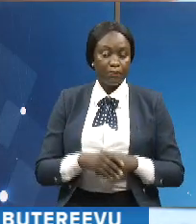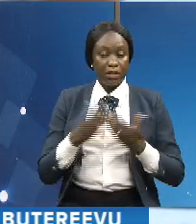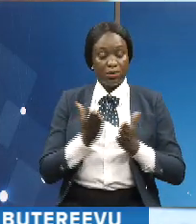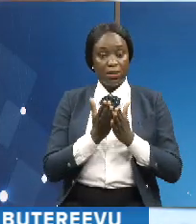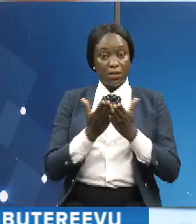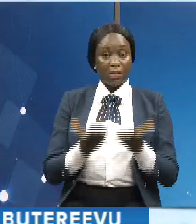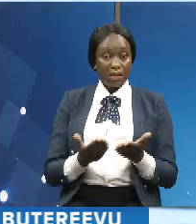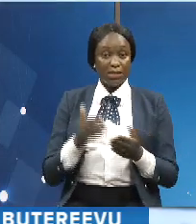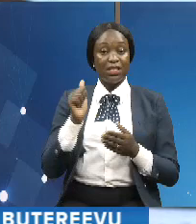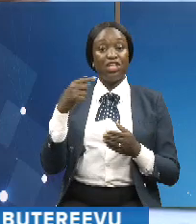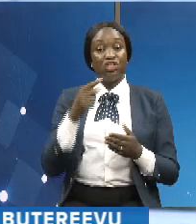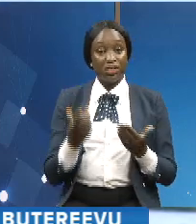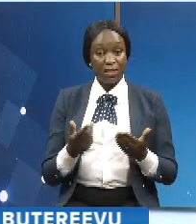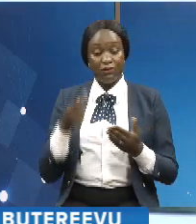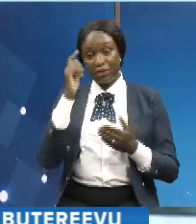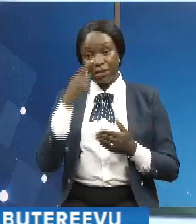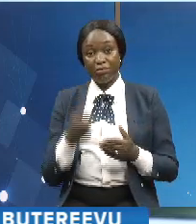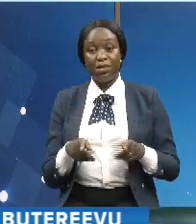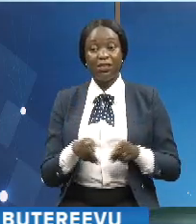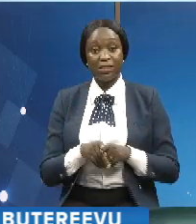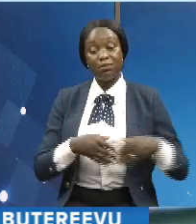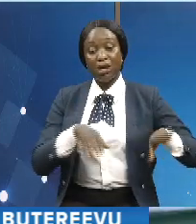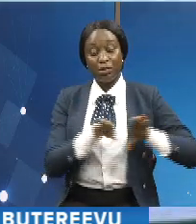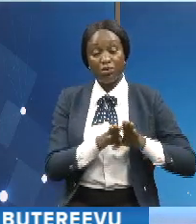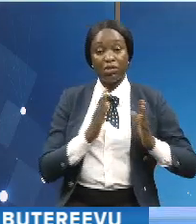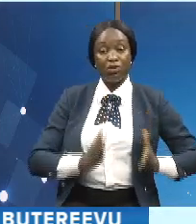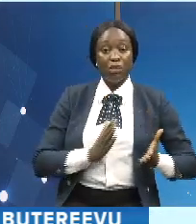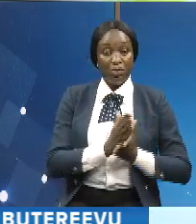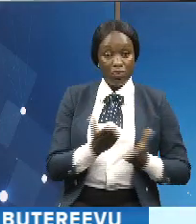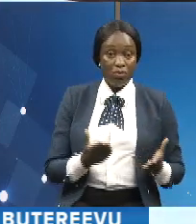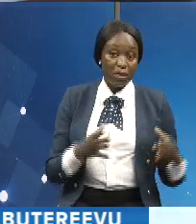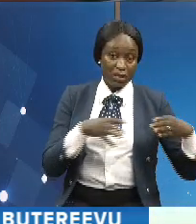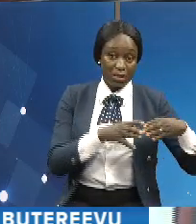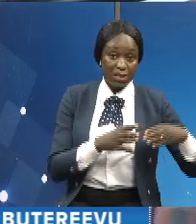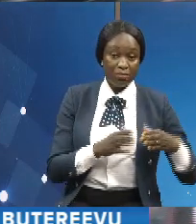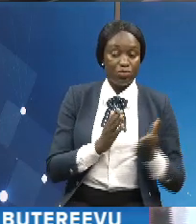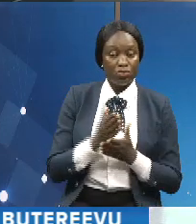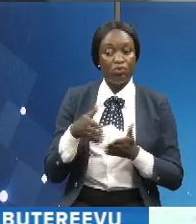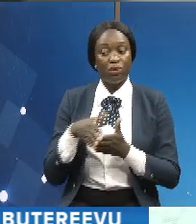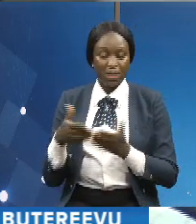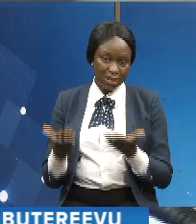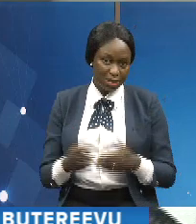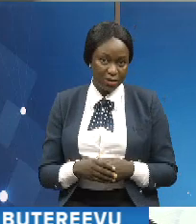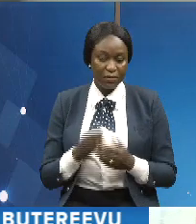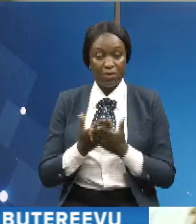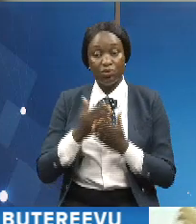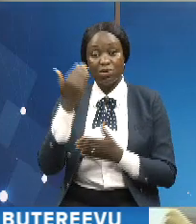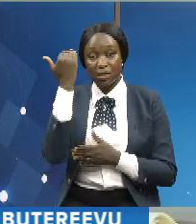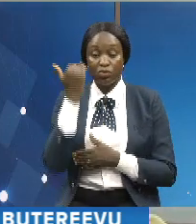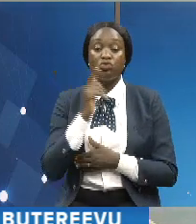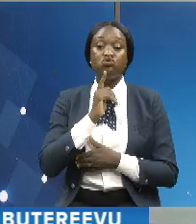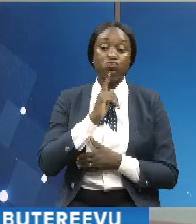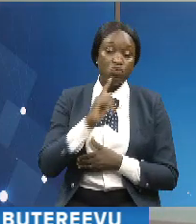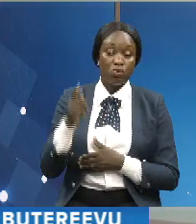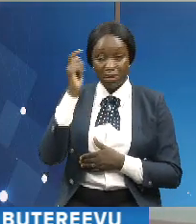wa gavumenti era akkiriziganyiza n'abalwanirira eddembe ly'ebyobulamu nti ddala wabaddewo obugayaavu era n'asaba kkooti eragire gavumenti